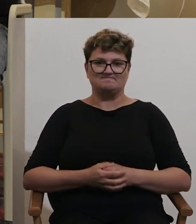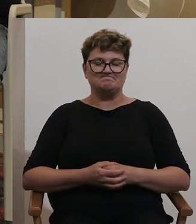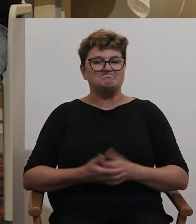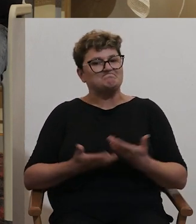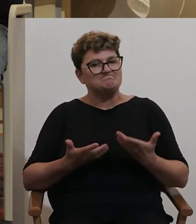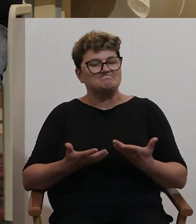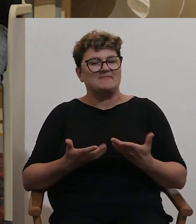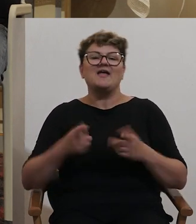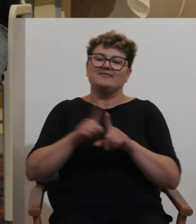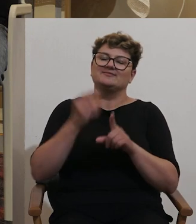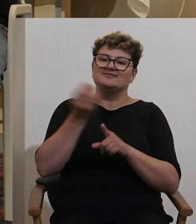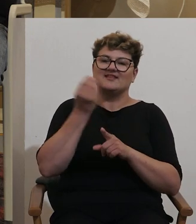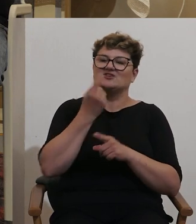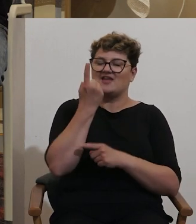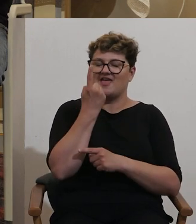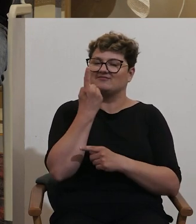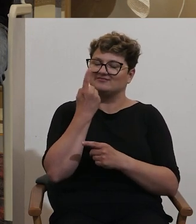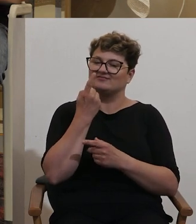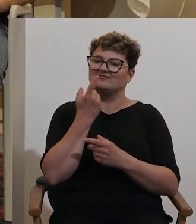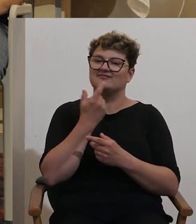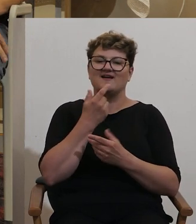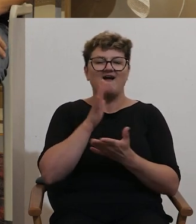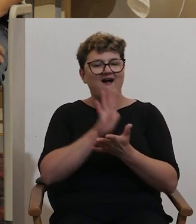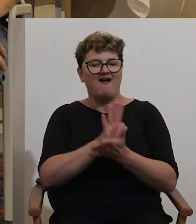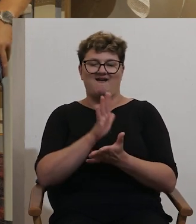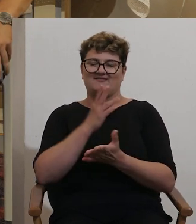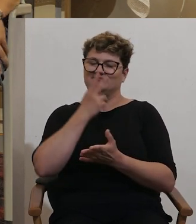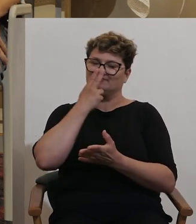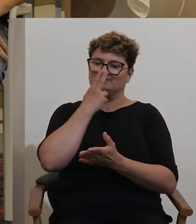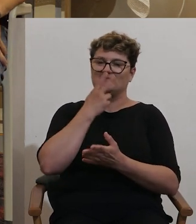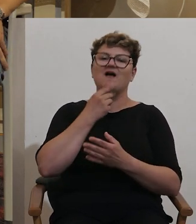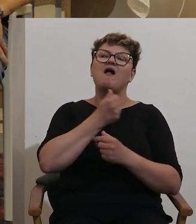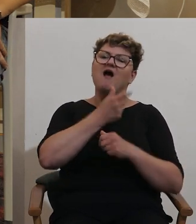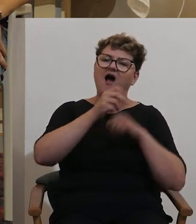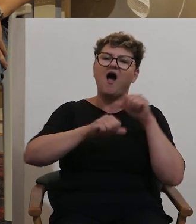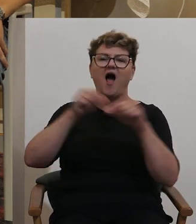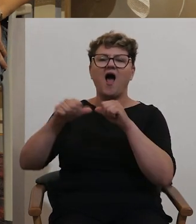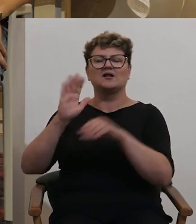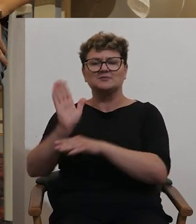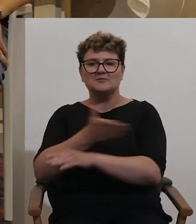I też jeszcze jedna charakterystyczna rzecz, podejście tych ludzi po latach do tego,